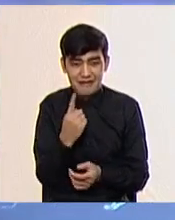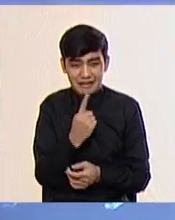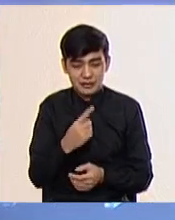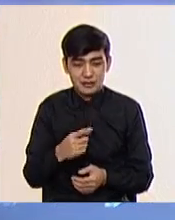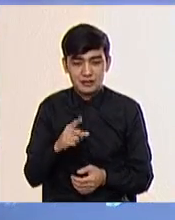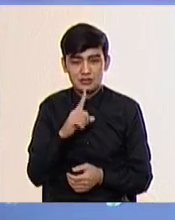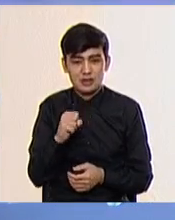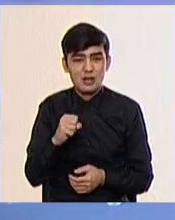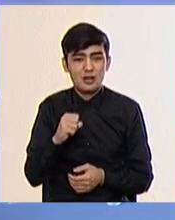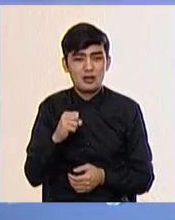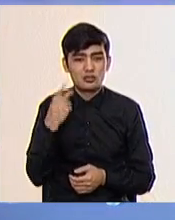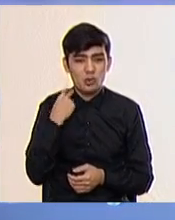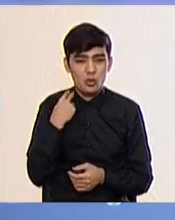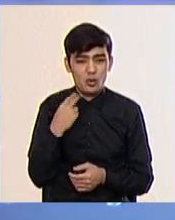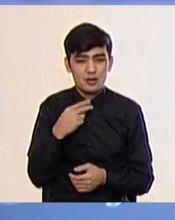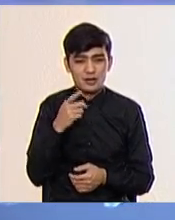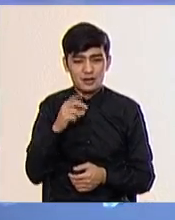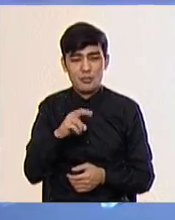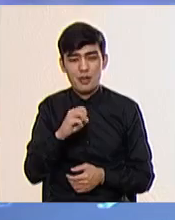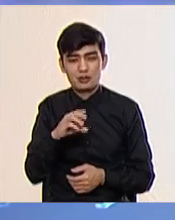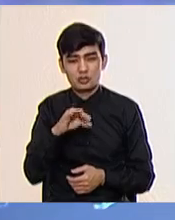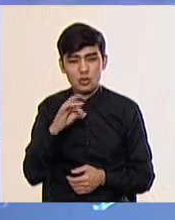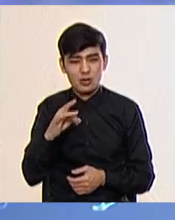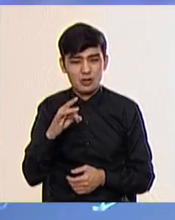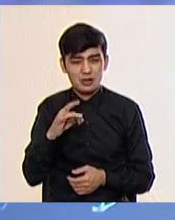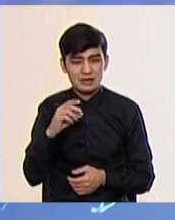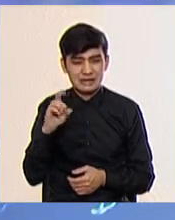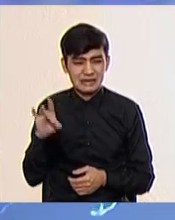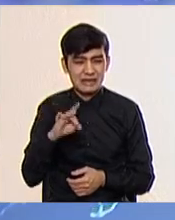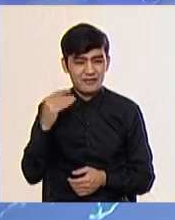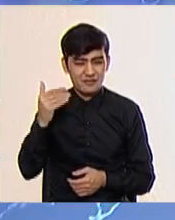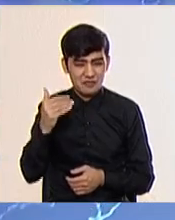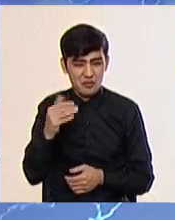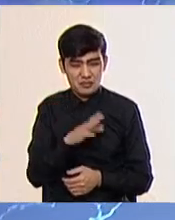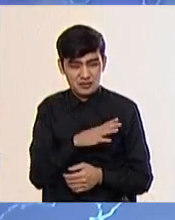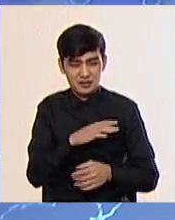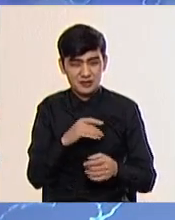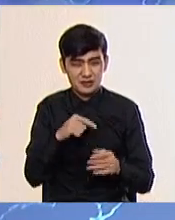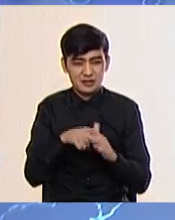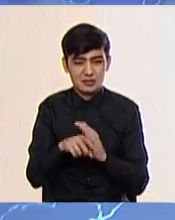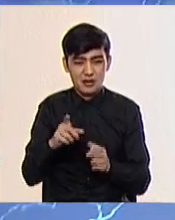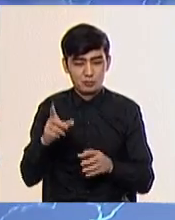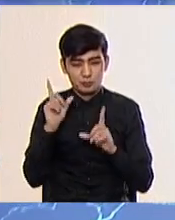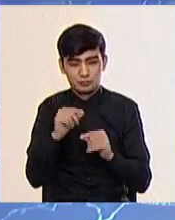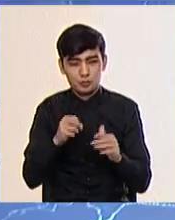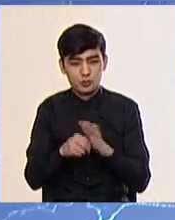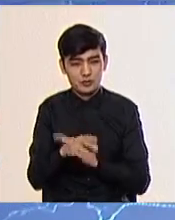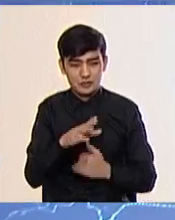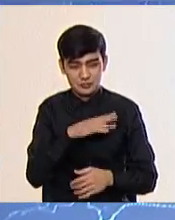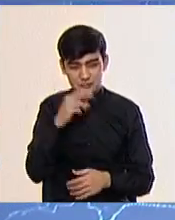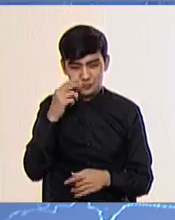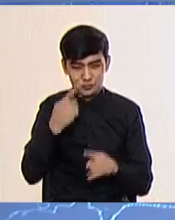за долги пастора церкви «Свет миру». Женщина обратилась в полицию, а пастор покинула страну. Людмила